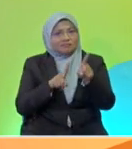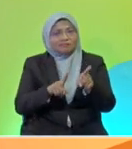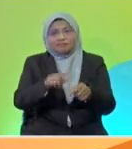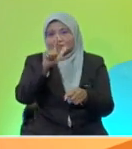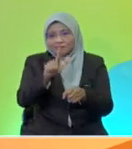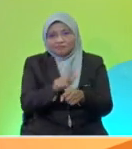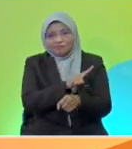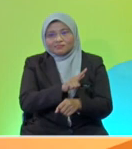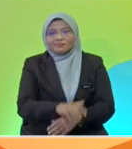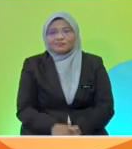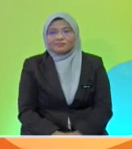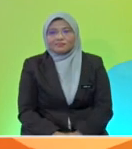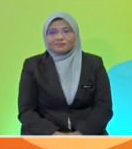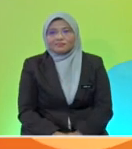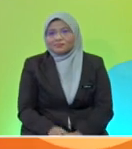betul